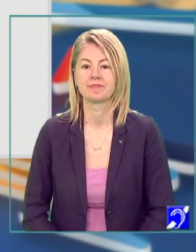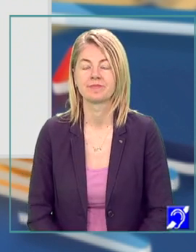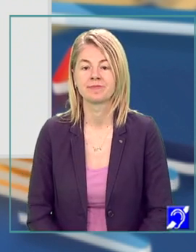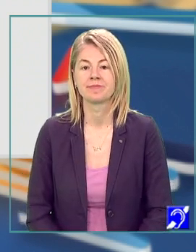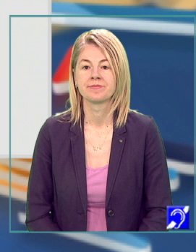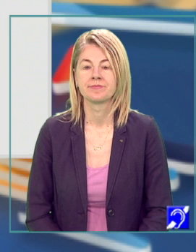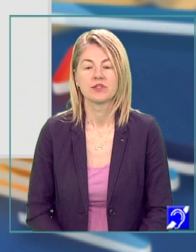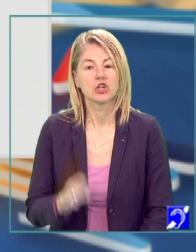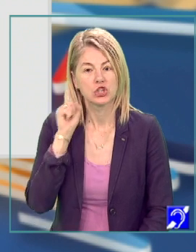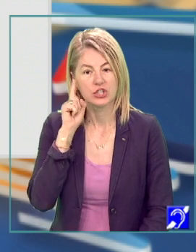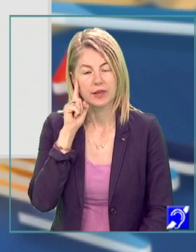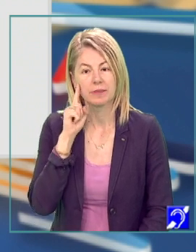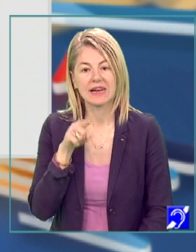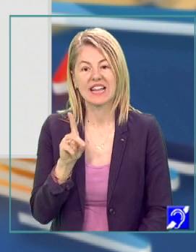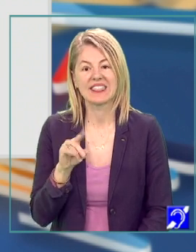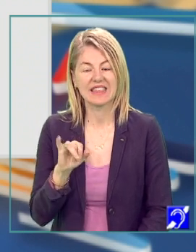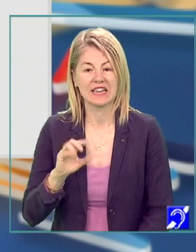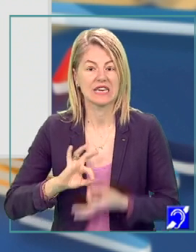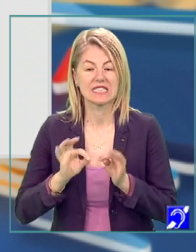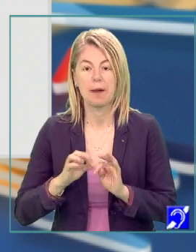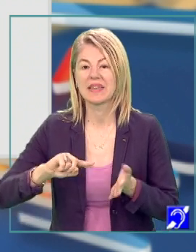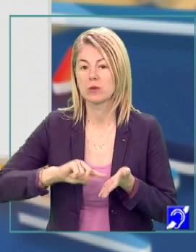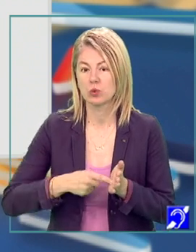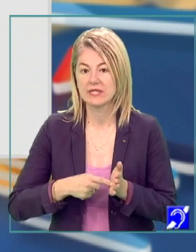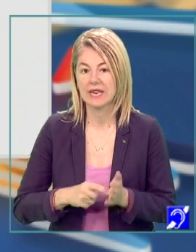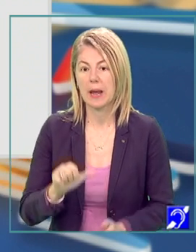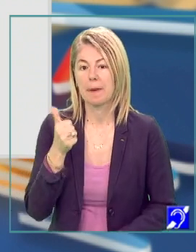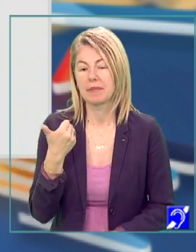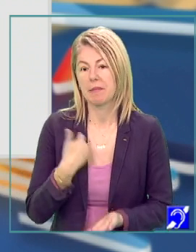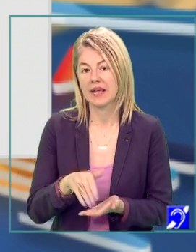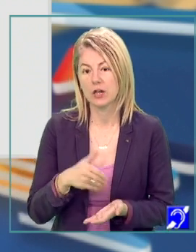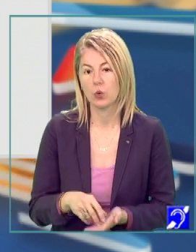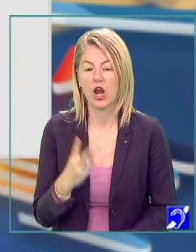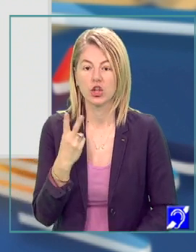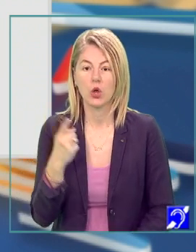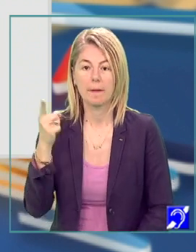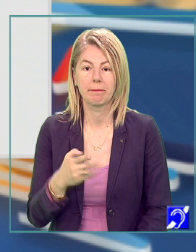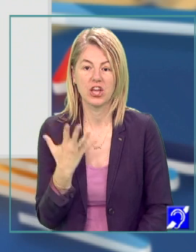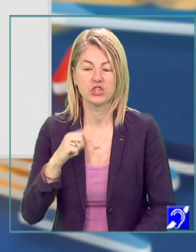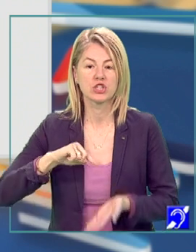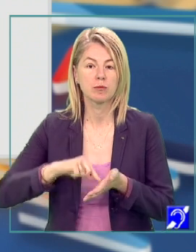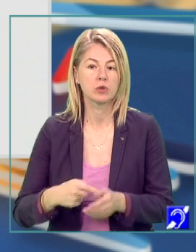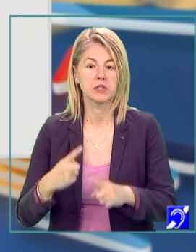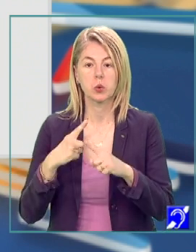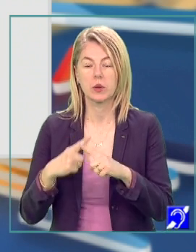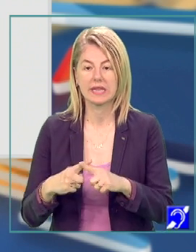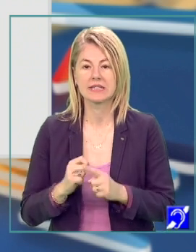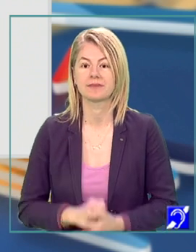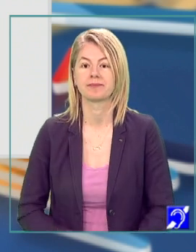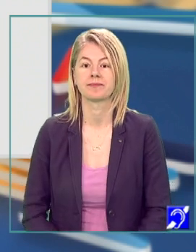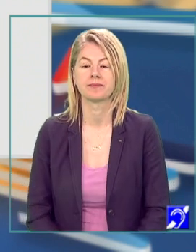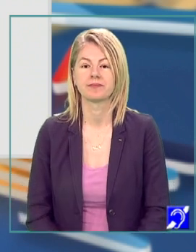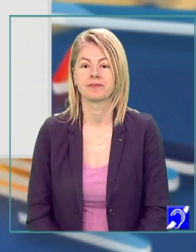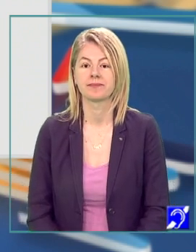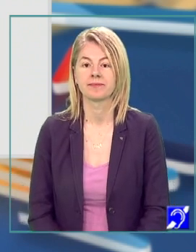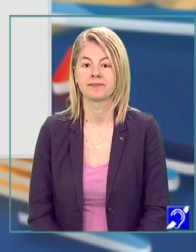sumă. Știm că din înseamnă înmulțire, deci prima cheltuială se poate scrie